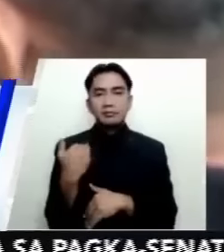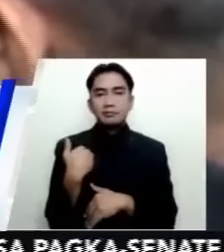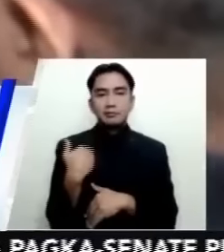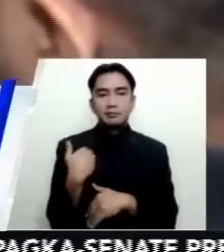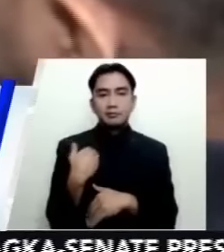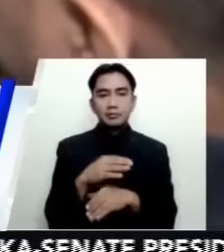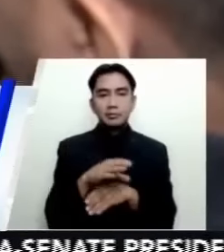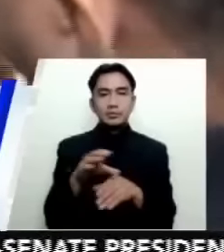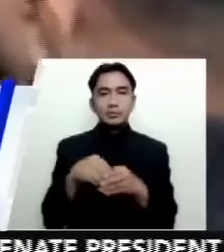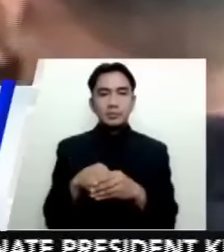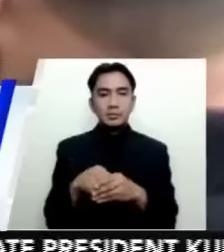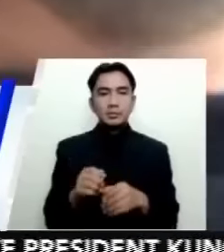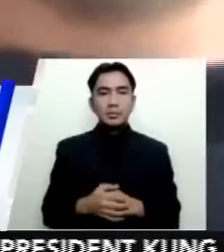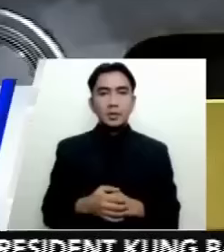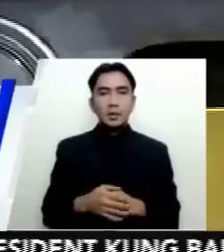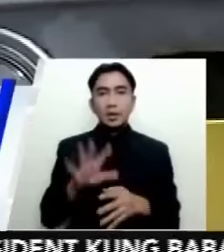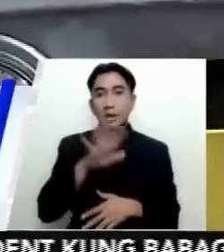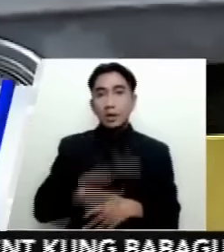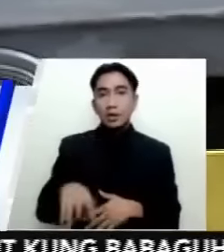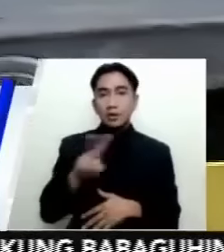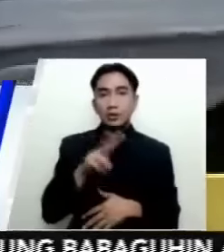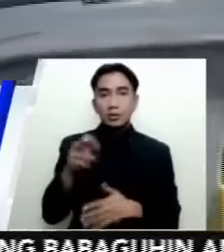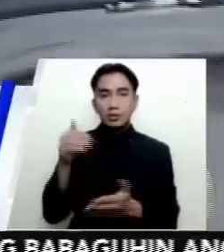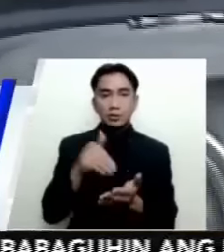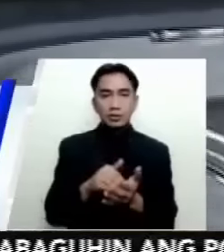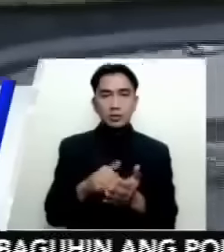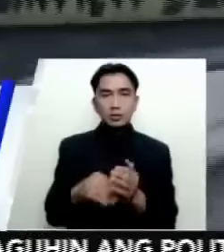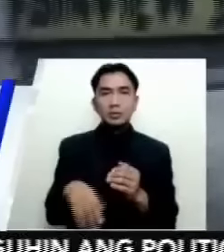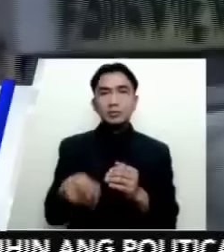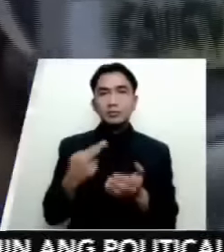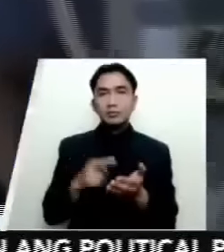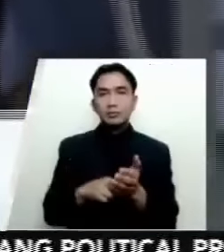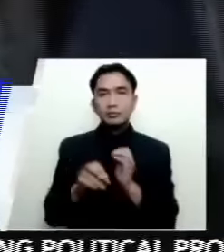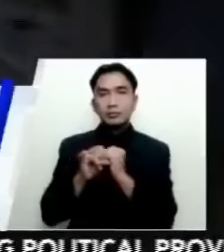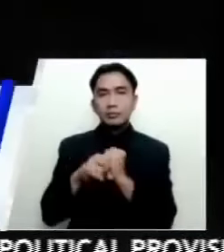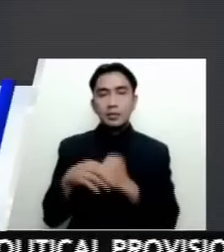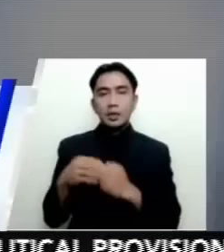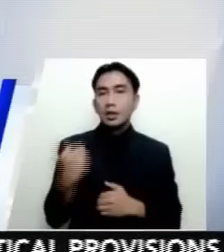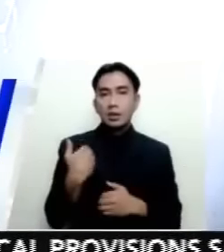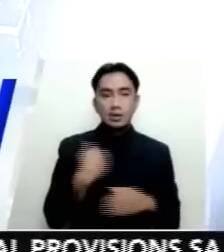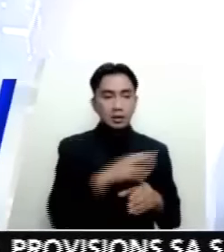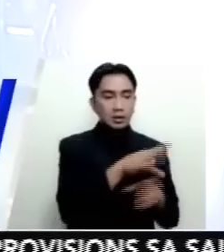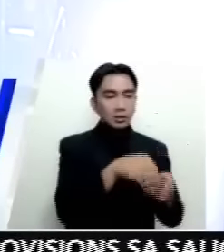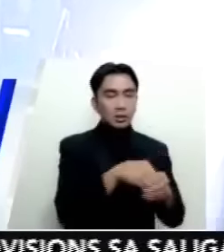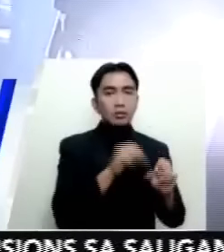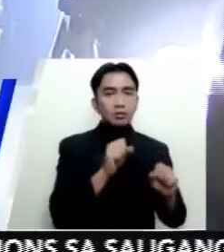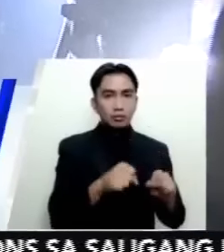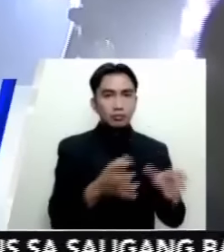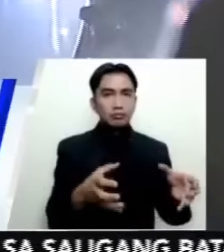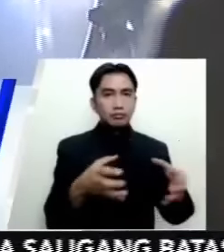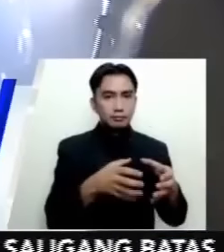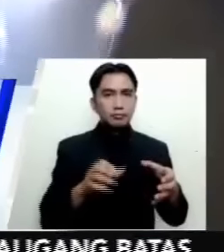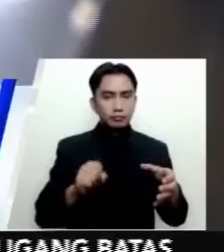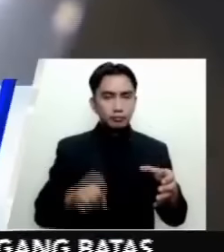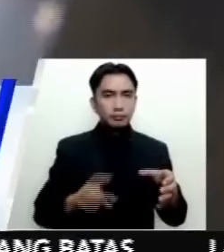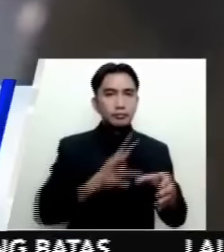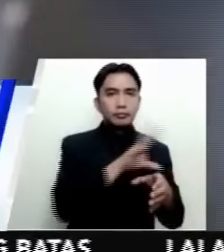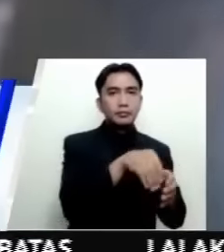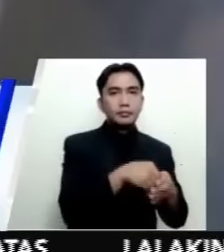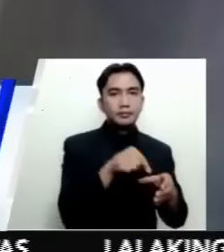lampas 22,000 na rehistradong jeep. Ang mga hindi pa consolidated, pwede naman daw sumali sa nabuunang korporasyon at kooperatiba.